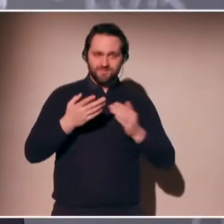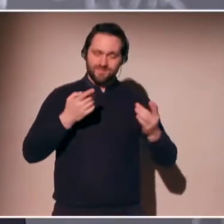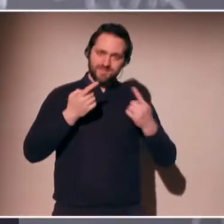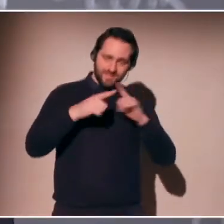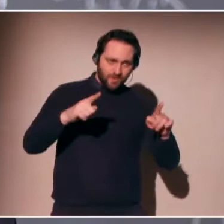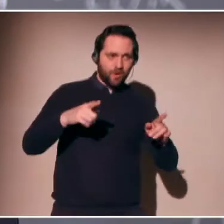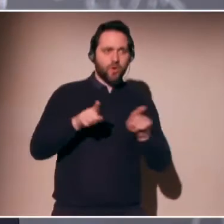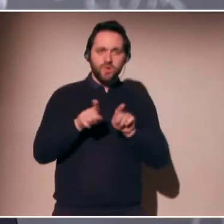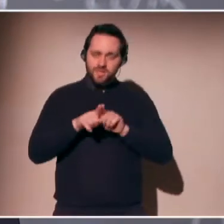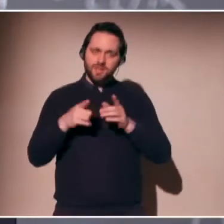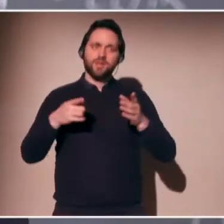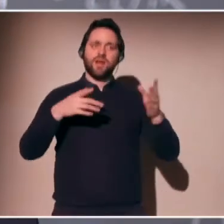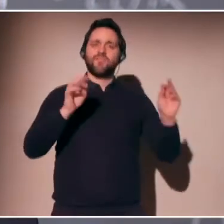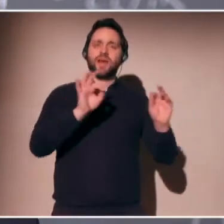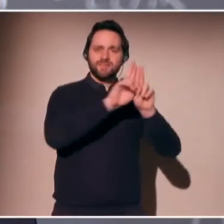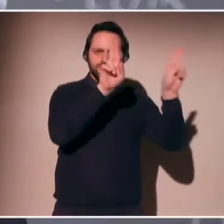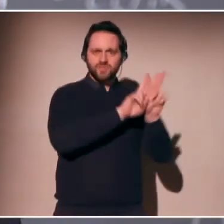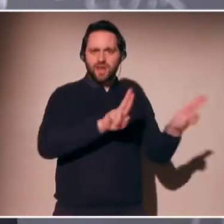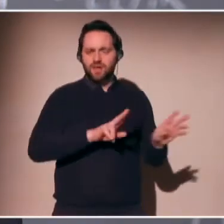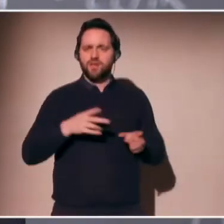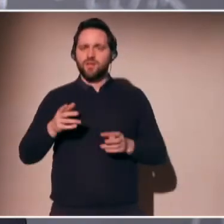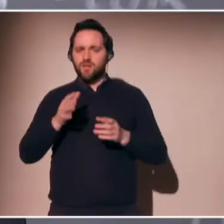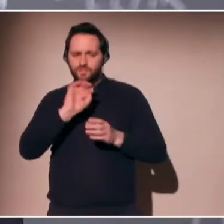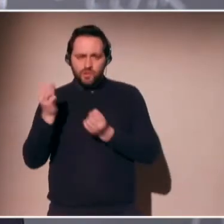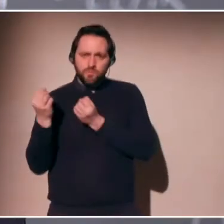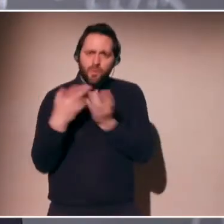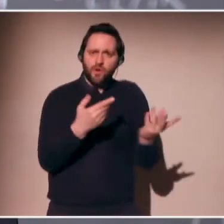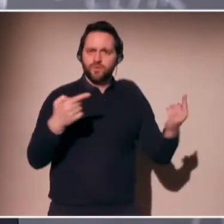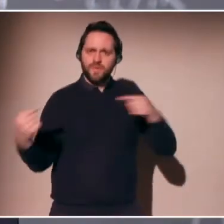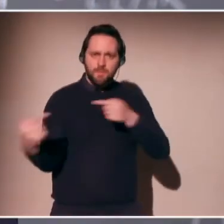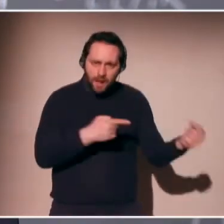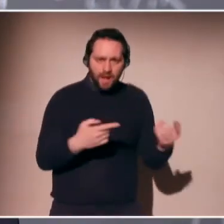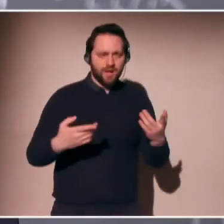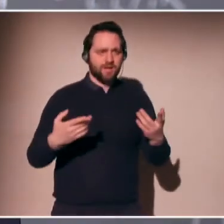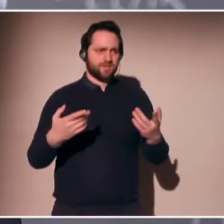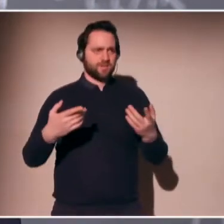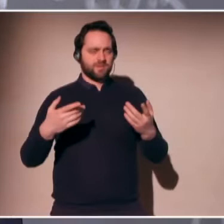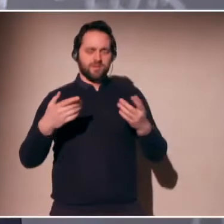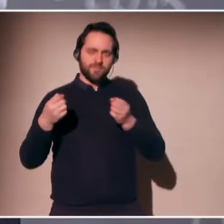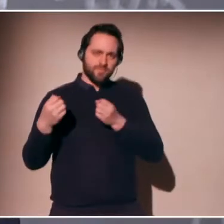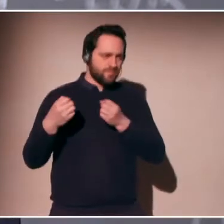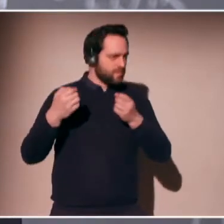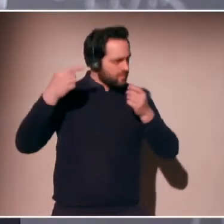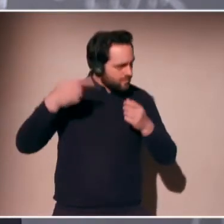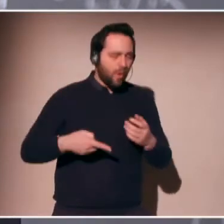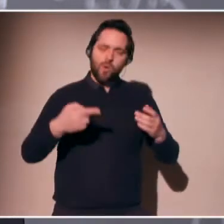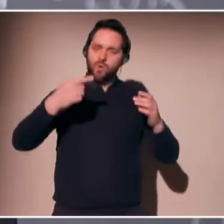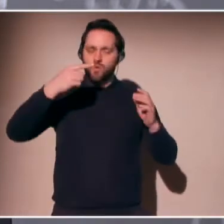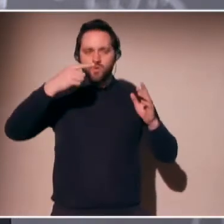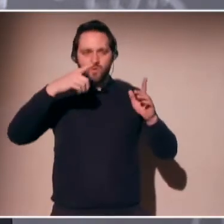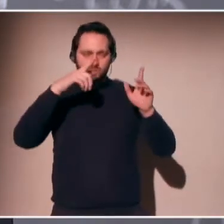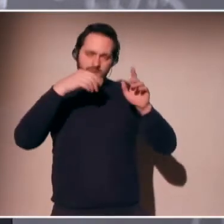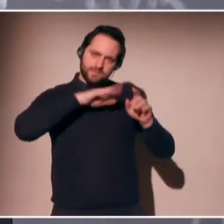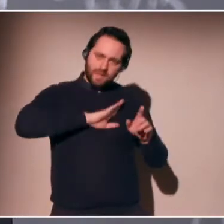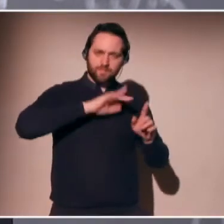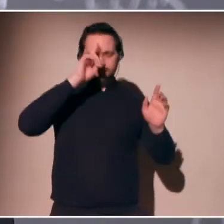peut combiner ces deux objectifs que nous nous donnons. Mais l'intelligence artificielle, elle ressemblera à ceux qui la font, et donc on a